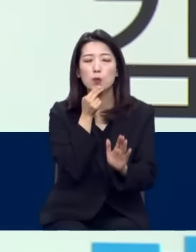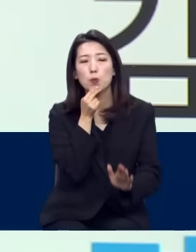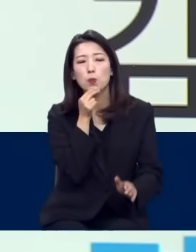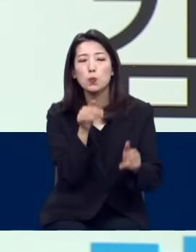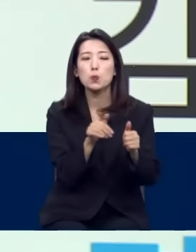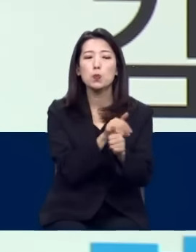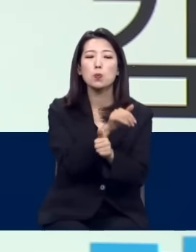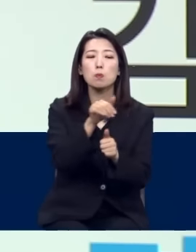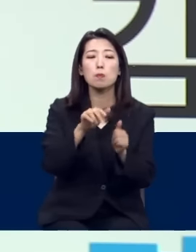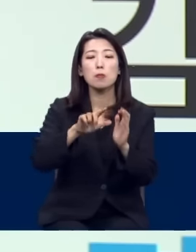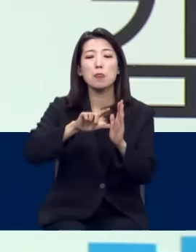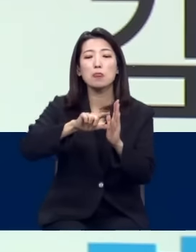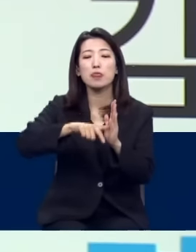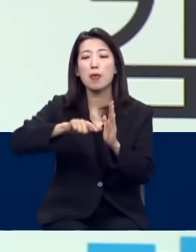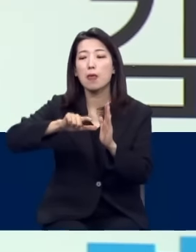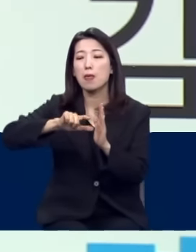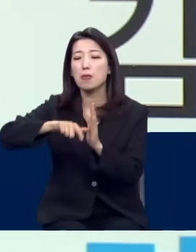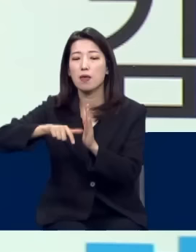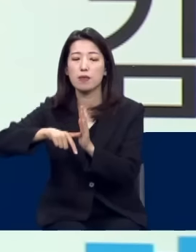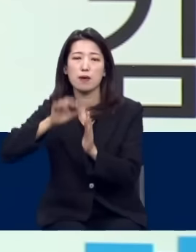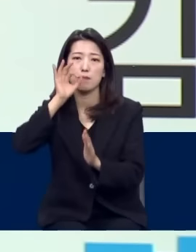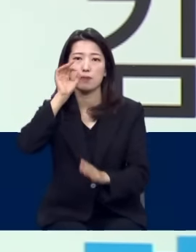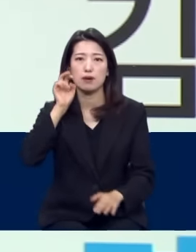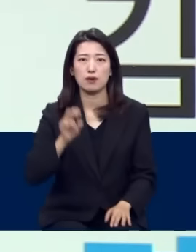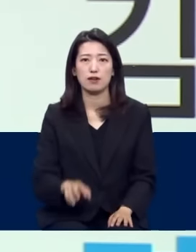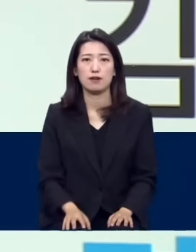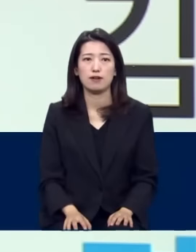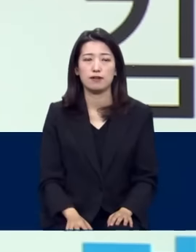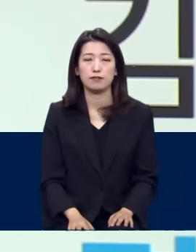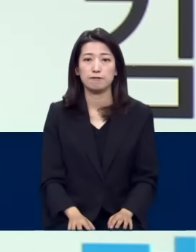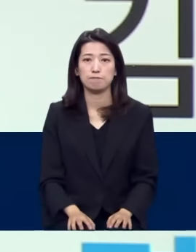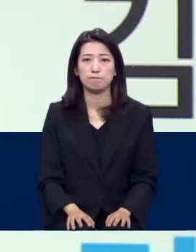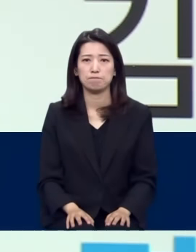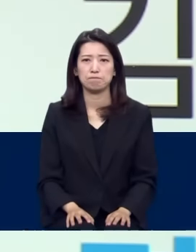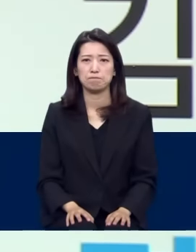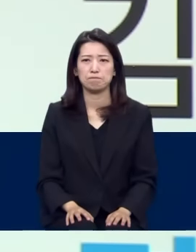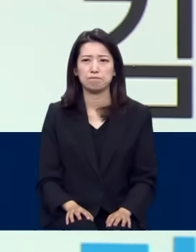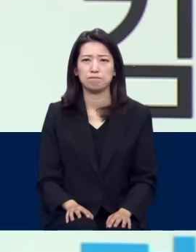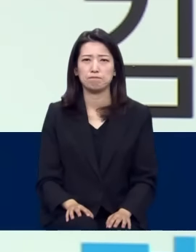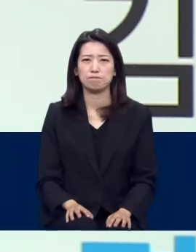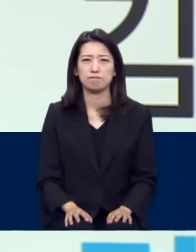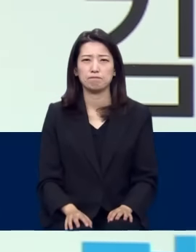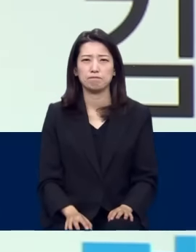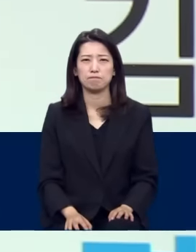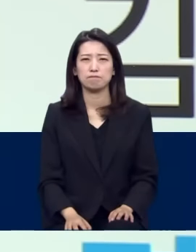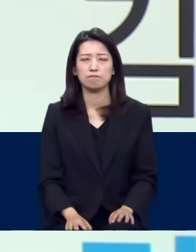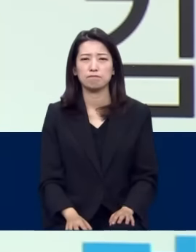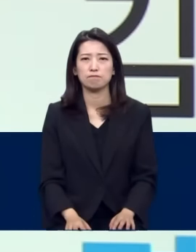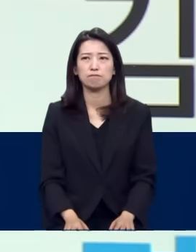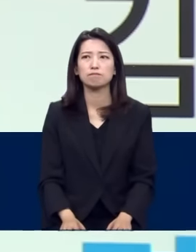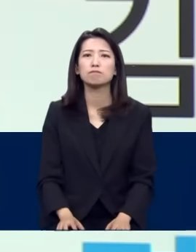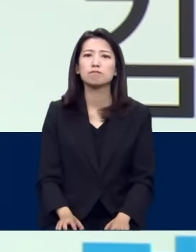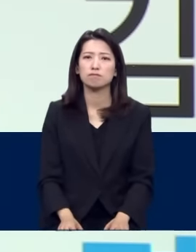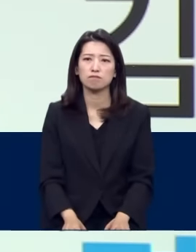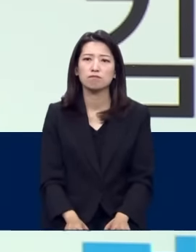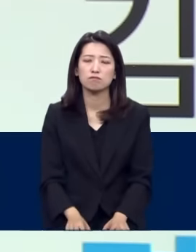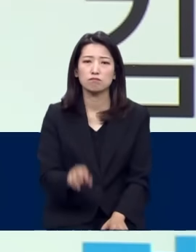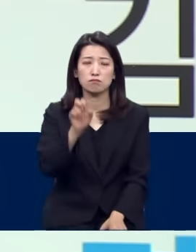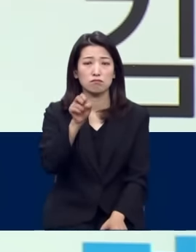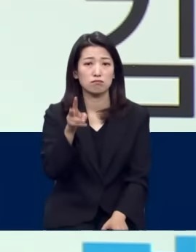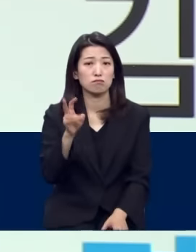하셨습니다네 지금 말씀 중에 살짝 나왔죠 또 명태 씨가 최근까지 뭐 김산 연락을 했다라 이런 보도도 최근까지